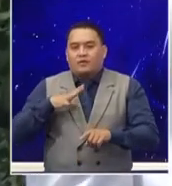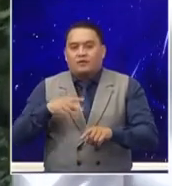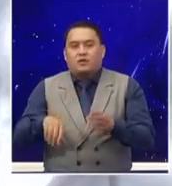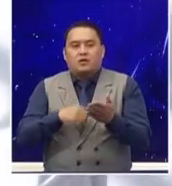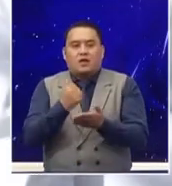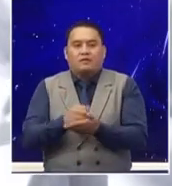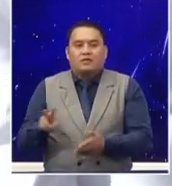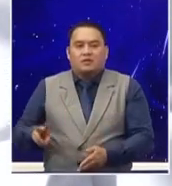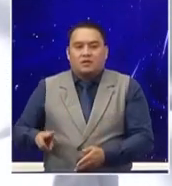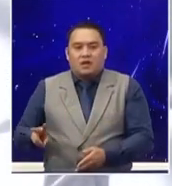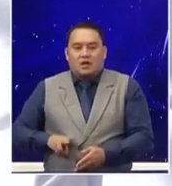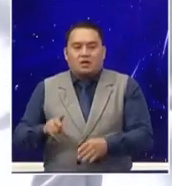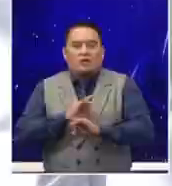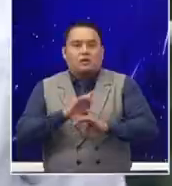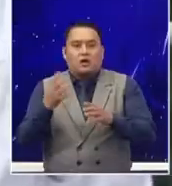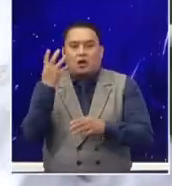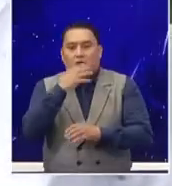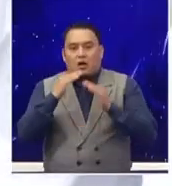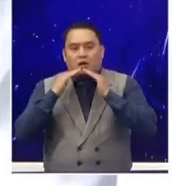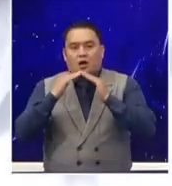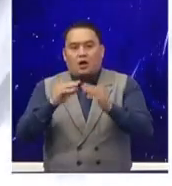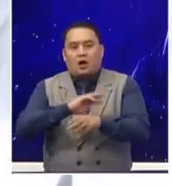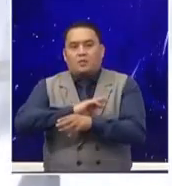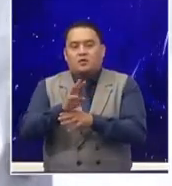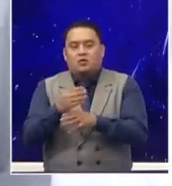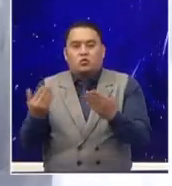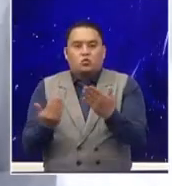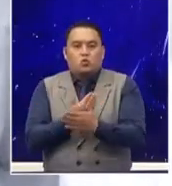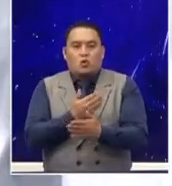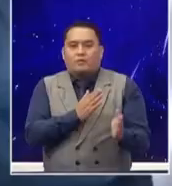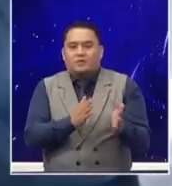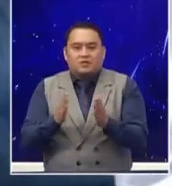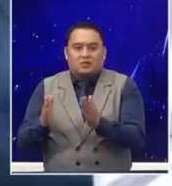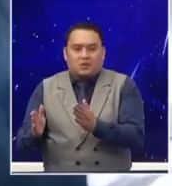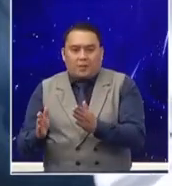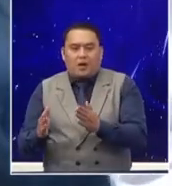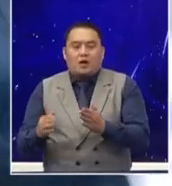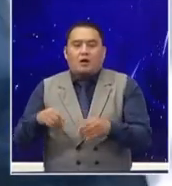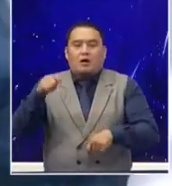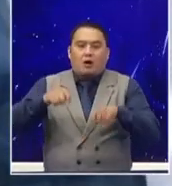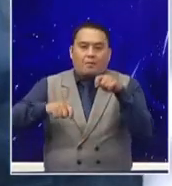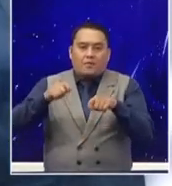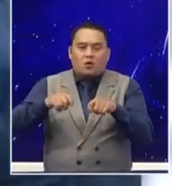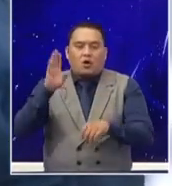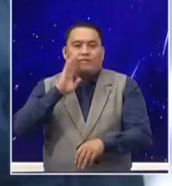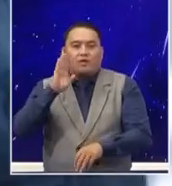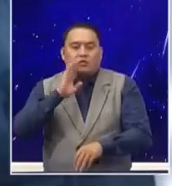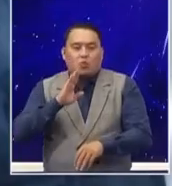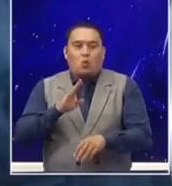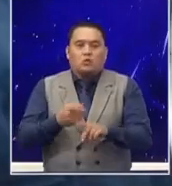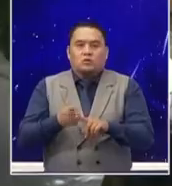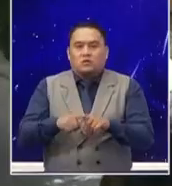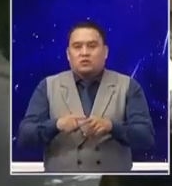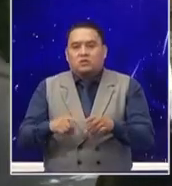директора ТОО Алмаза Даутова, тепличный комплекс оснащен самыми современными системами, среди которых капельное орошение, гидропоника,